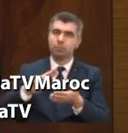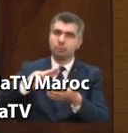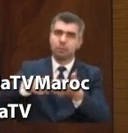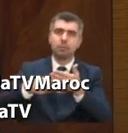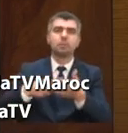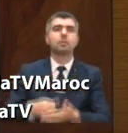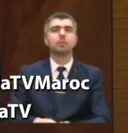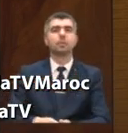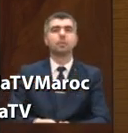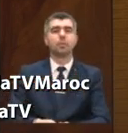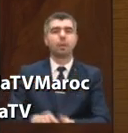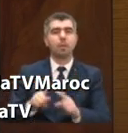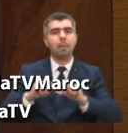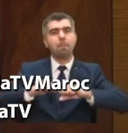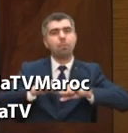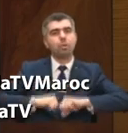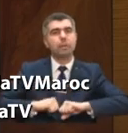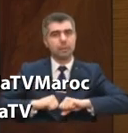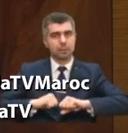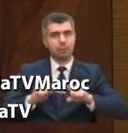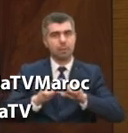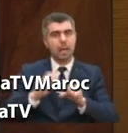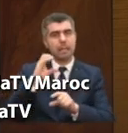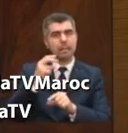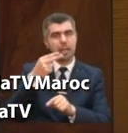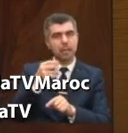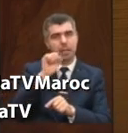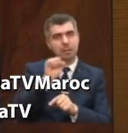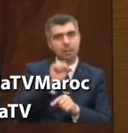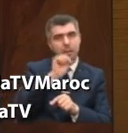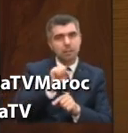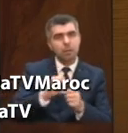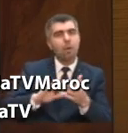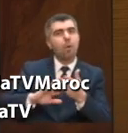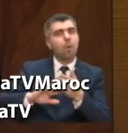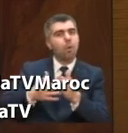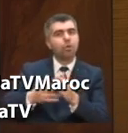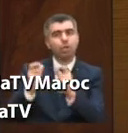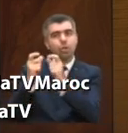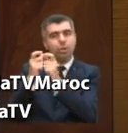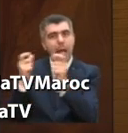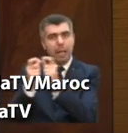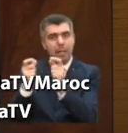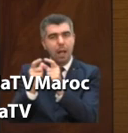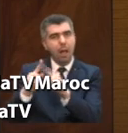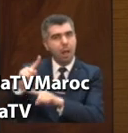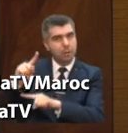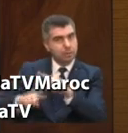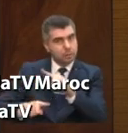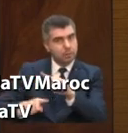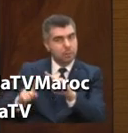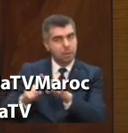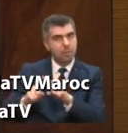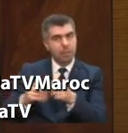قرار في المجلس الاداري ديال الصندوق الوطني للضمان الاجتماعي باعفاء جميع الشركات اللي ما غتاديش وهي في هذه